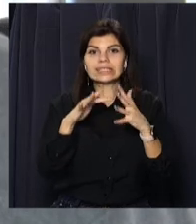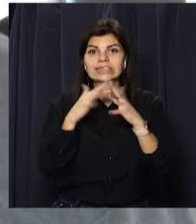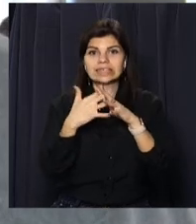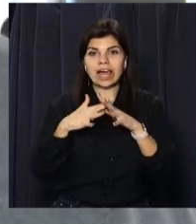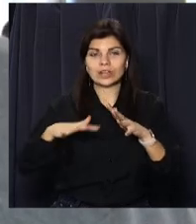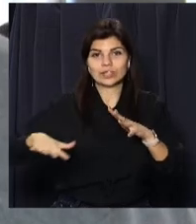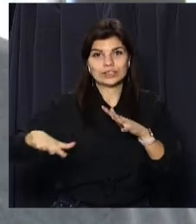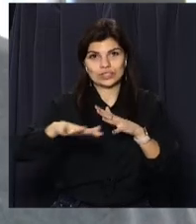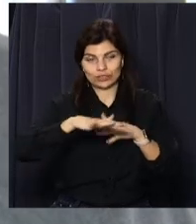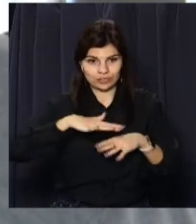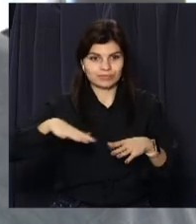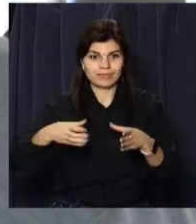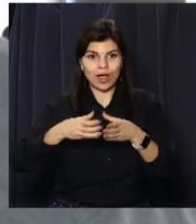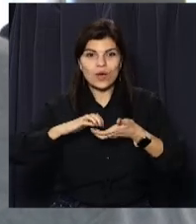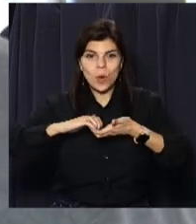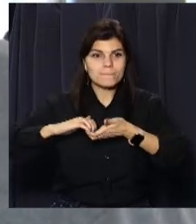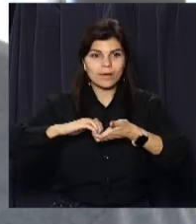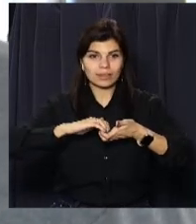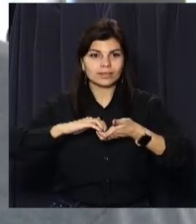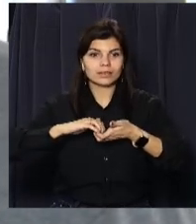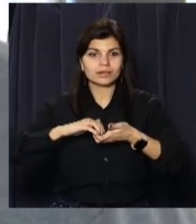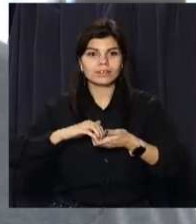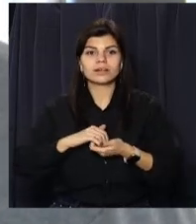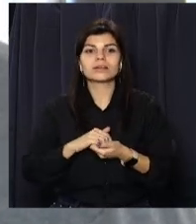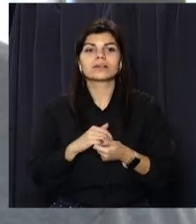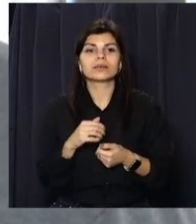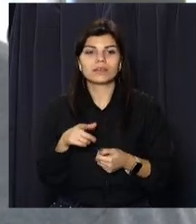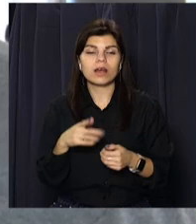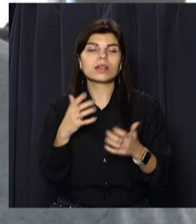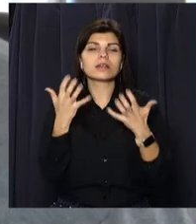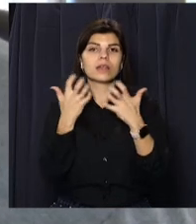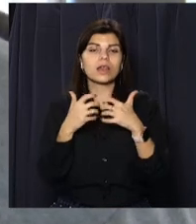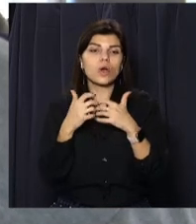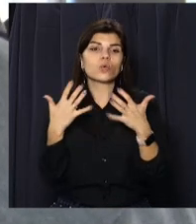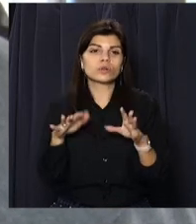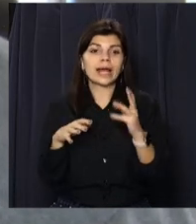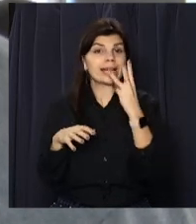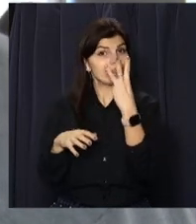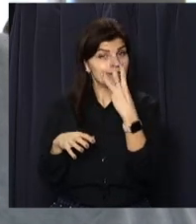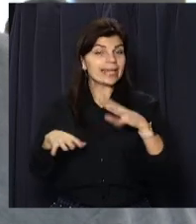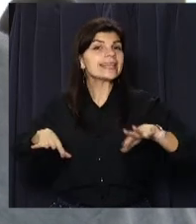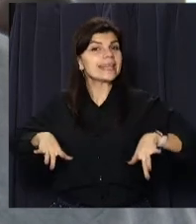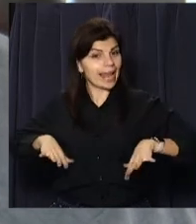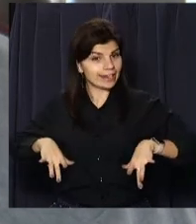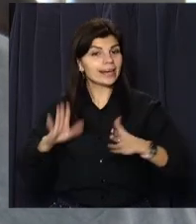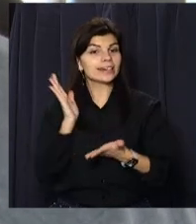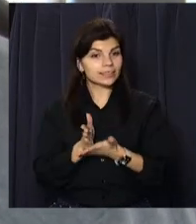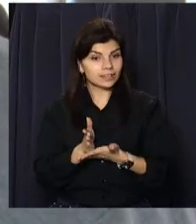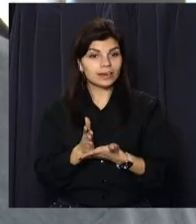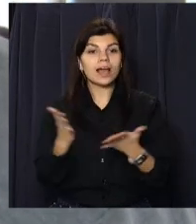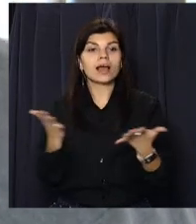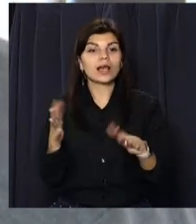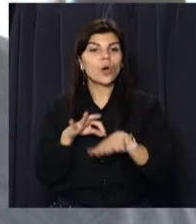селищної нашої громади нараховує, Колосовська я маю на увазі, нараховує вже 3 тренера,